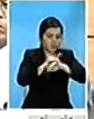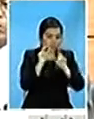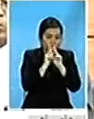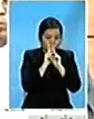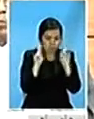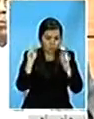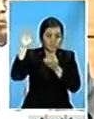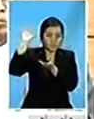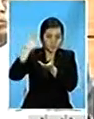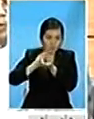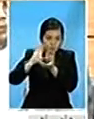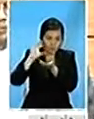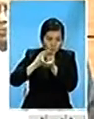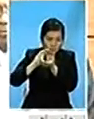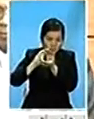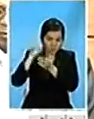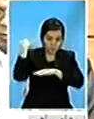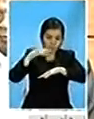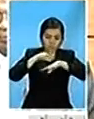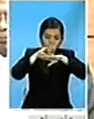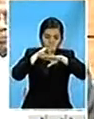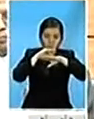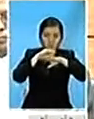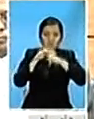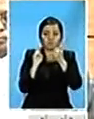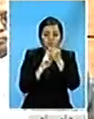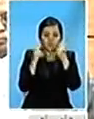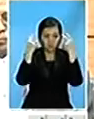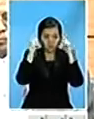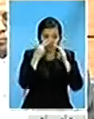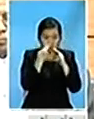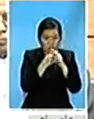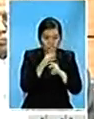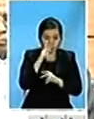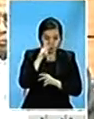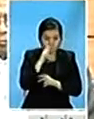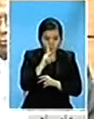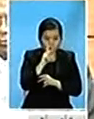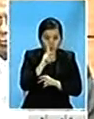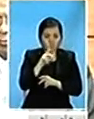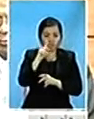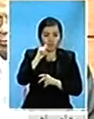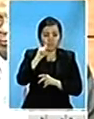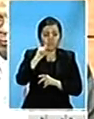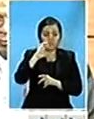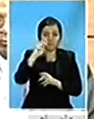การงบประมาณที่ดำรงตำแหน่งรองนายกรัฐมนตรีท่านกิติรัตน์ นรนองขออนุญาตเอ่ยนามท่านด้วยที่ท่านได้เคยให้สัมภาษณ์